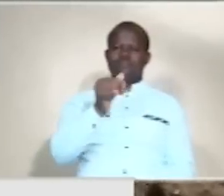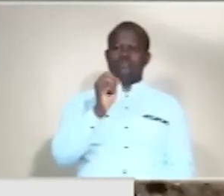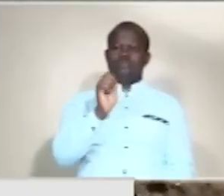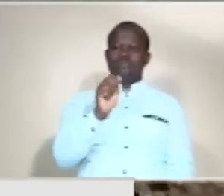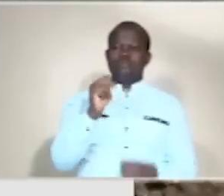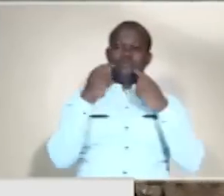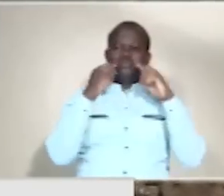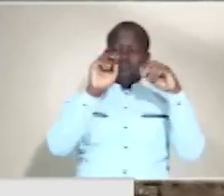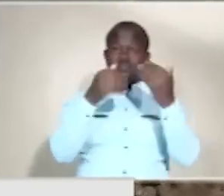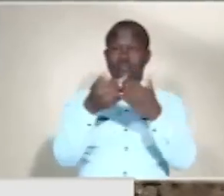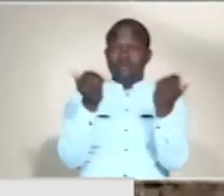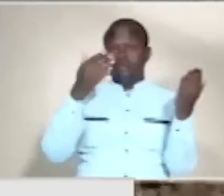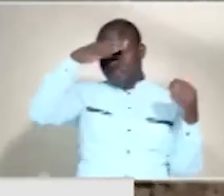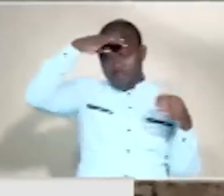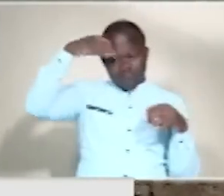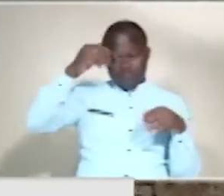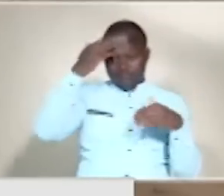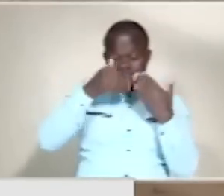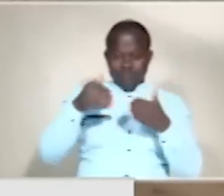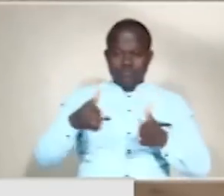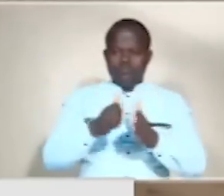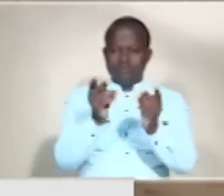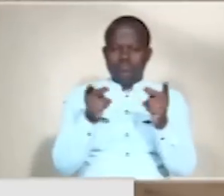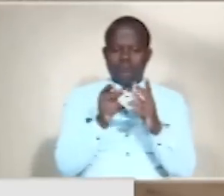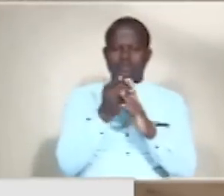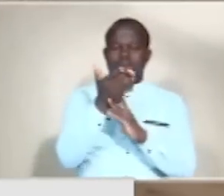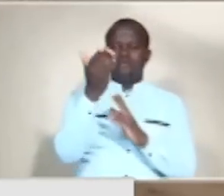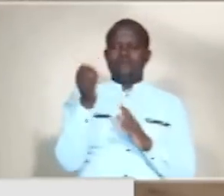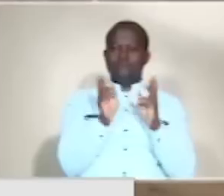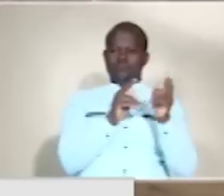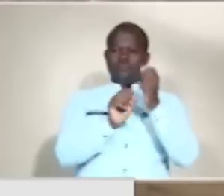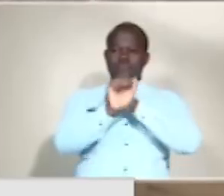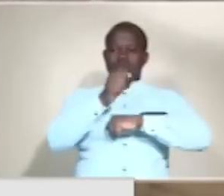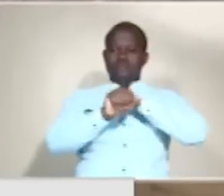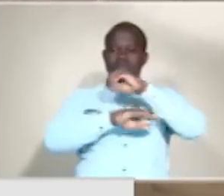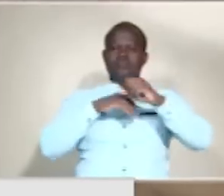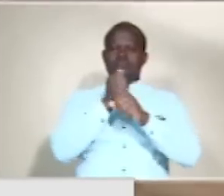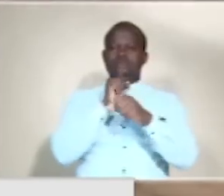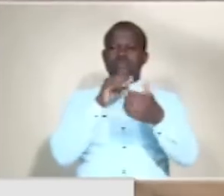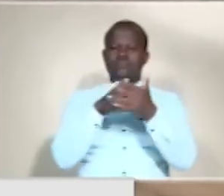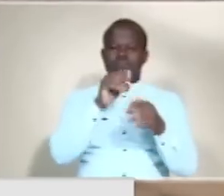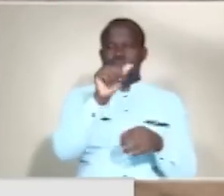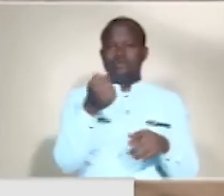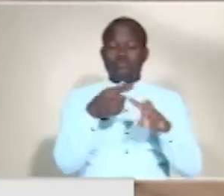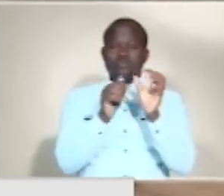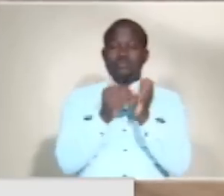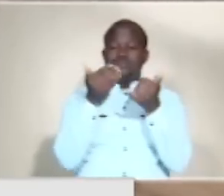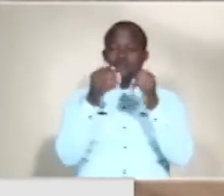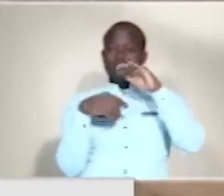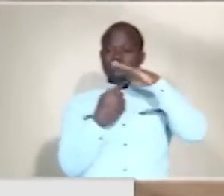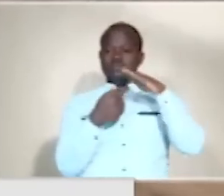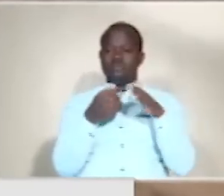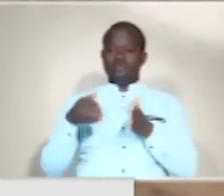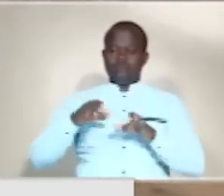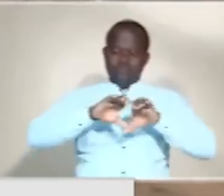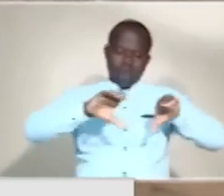Rui avuga ko hariya byagoranye kubera aho imiyoboro inyura ubusanzwe ibikorwa remezo bikorwa bitabangamiye ibindi ariko kuri iyi kesi amatiyo